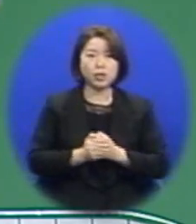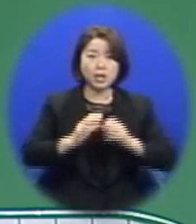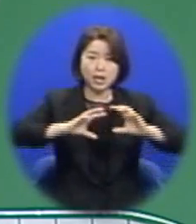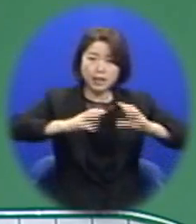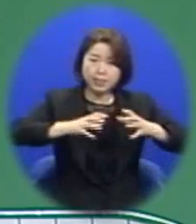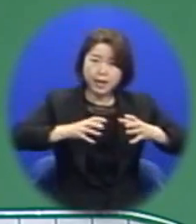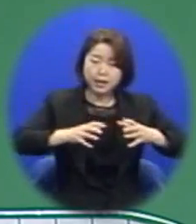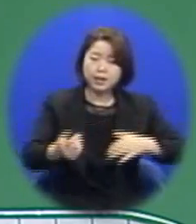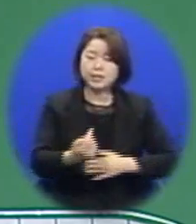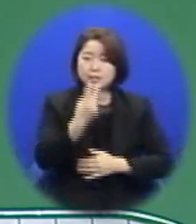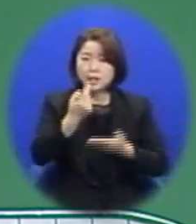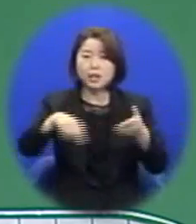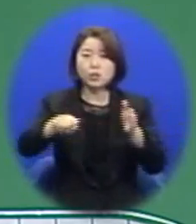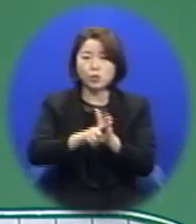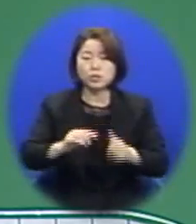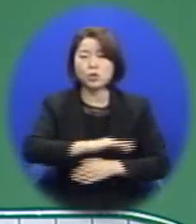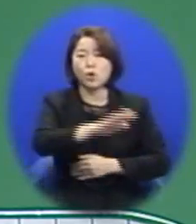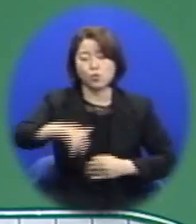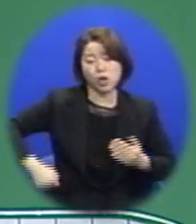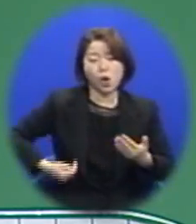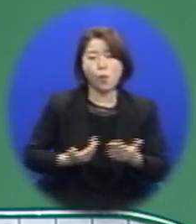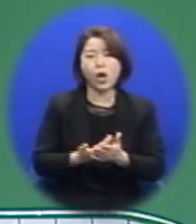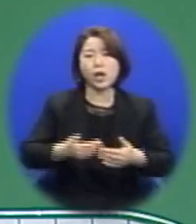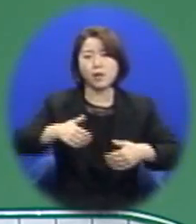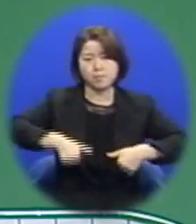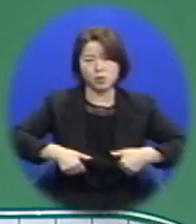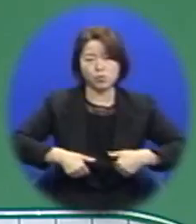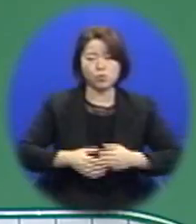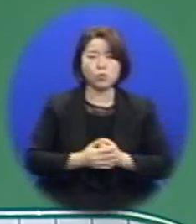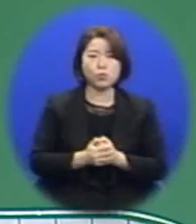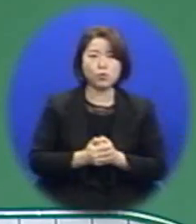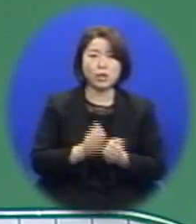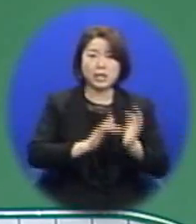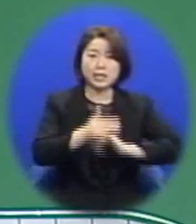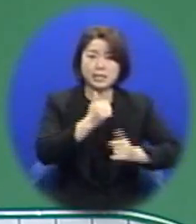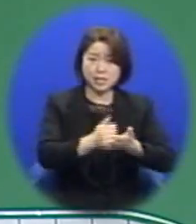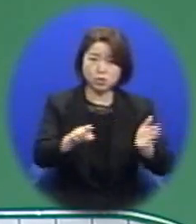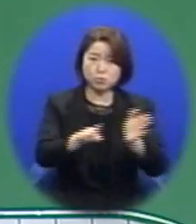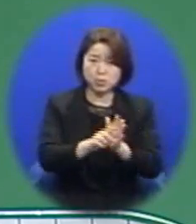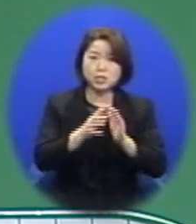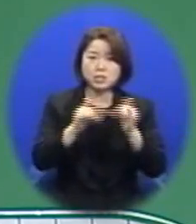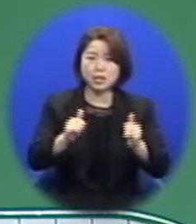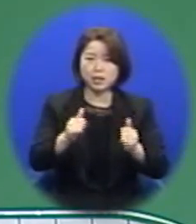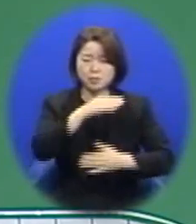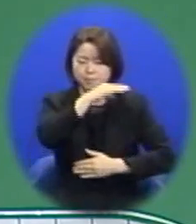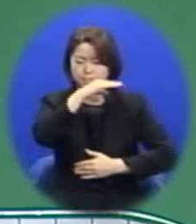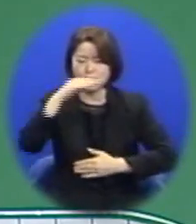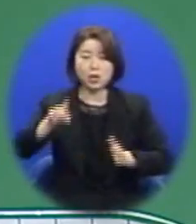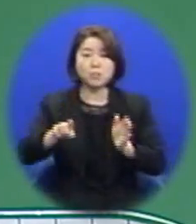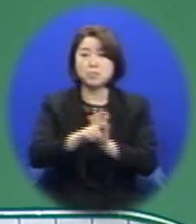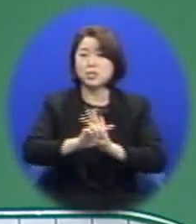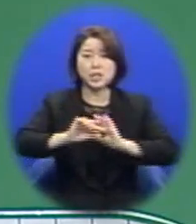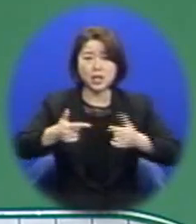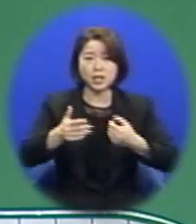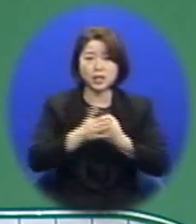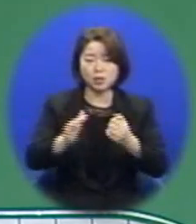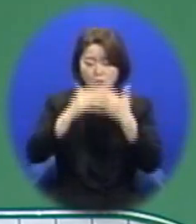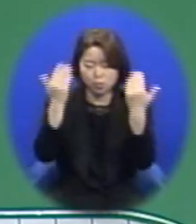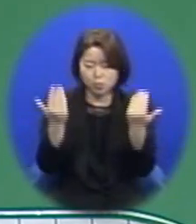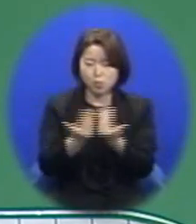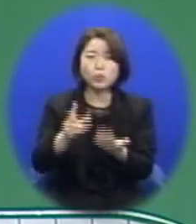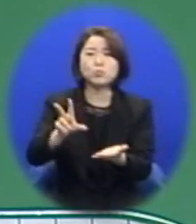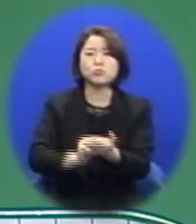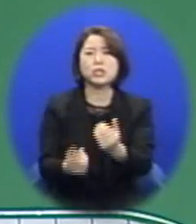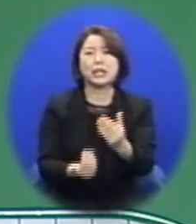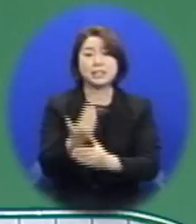나라를 살리기 위해서 우리의 회개가 필요해요. 예수를 믿는 사람들이 제대로 안 믿으니까 모든 문제가 생기는